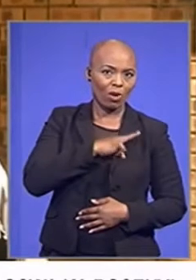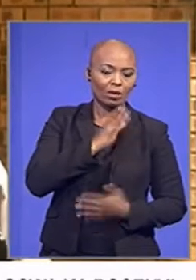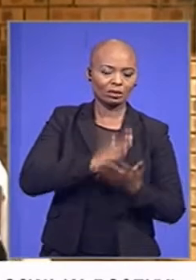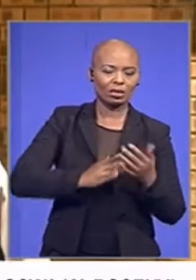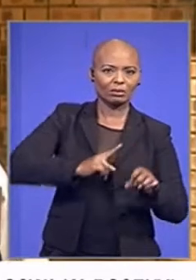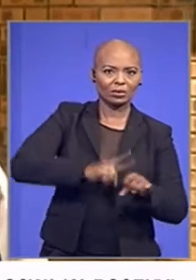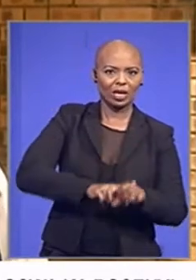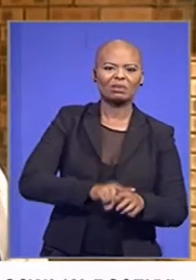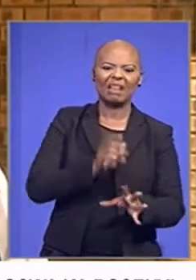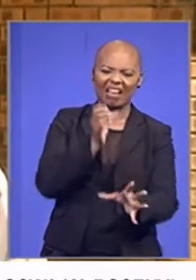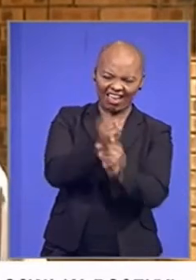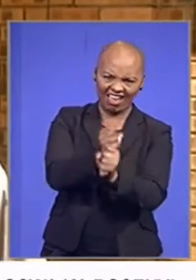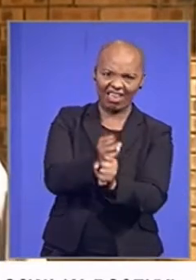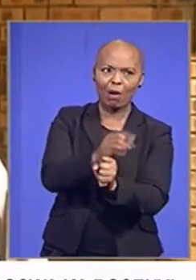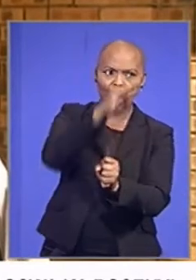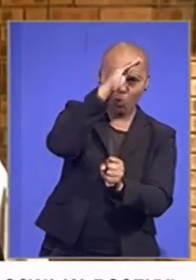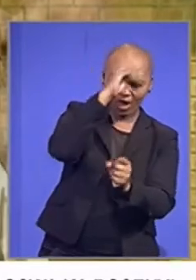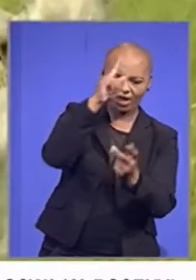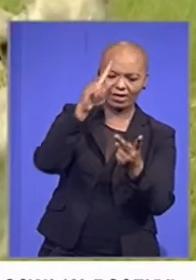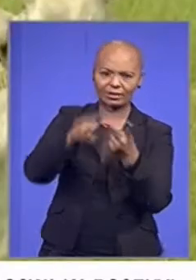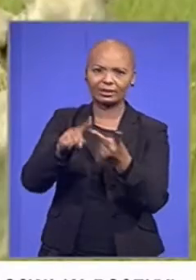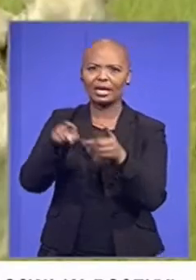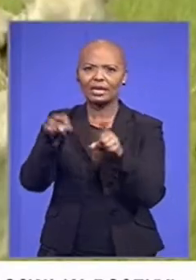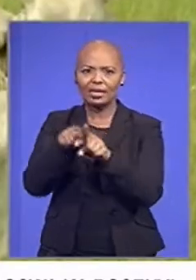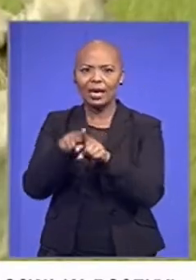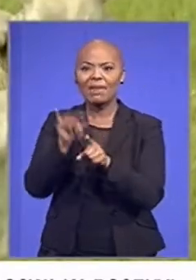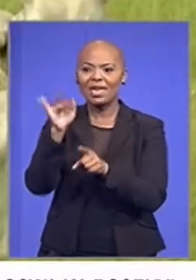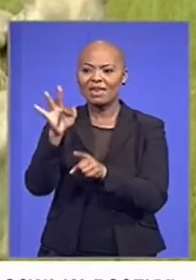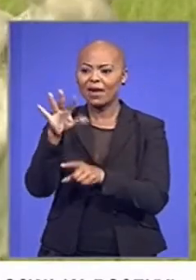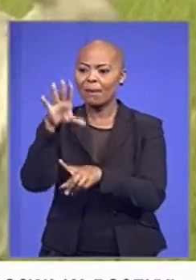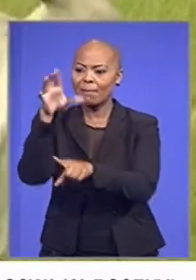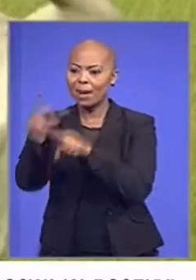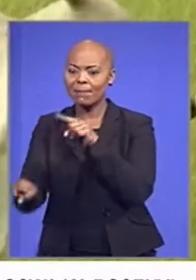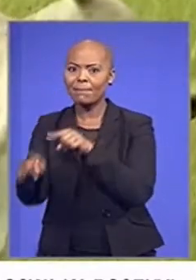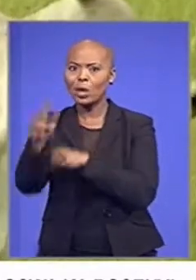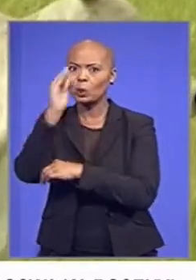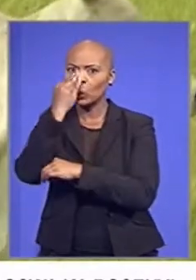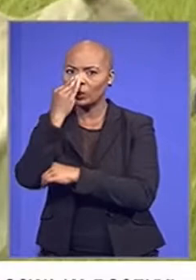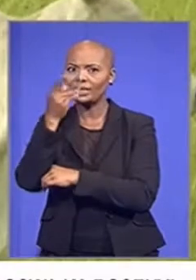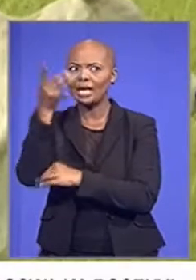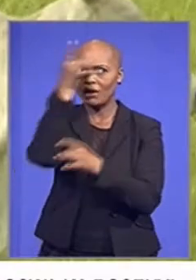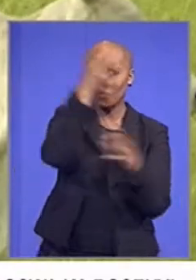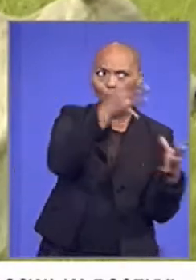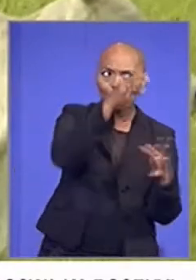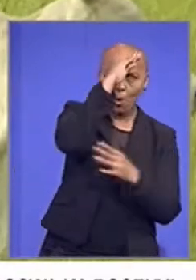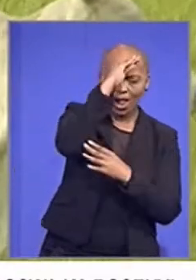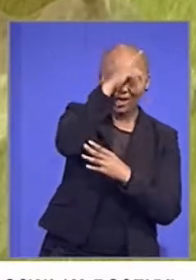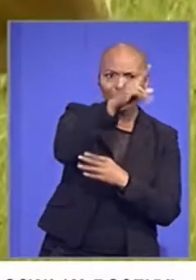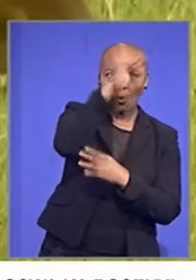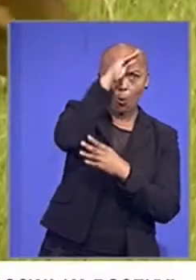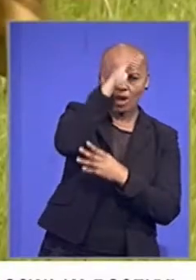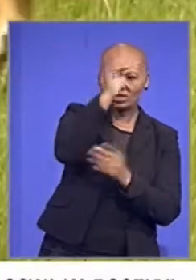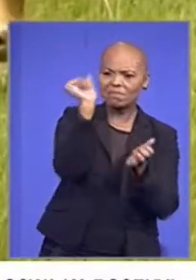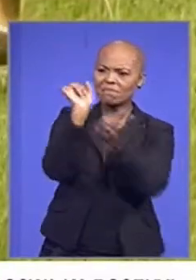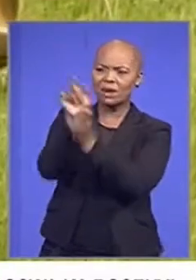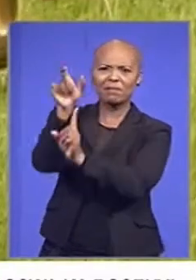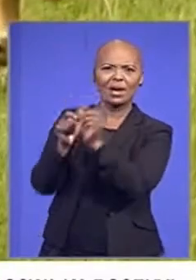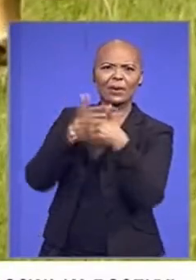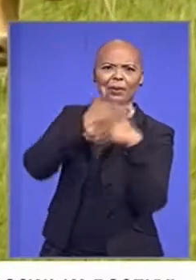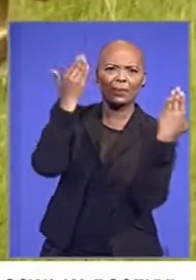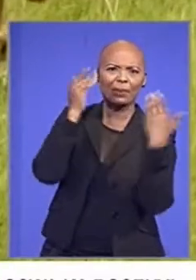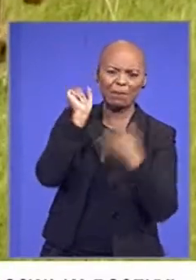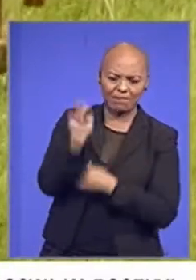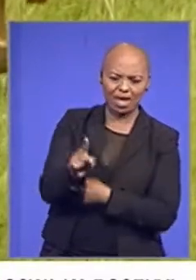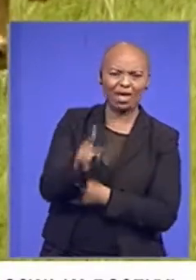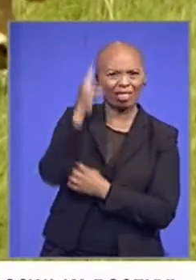ba thola red handed mme maponesa ha ba kwalle. Selemo se fetileng dihwai Freestata botjhabela di buletse ha di lahlehelwa